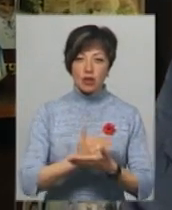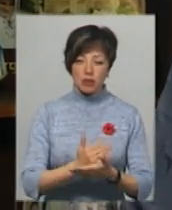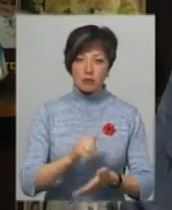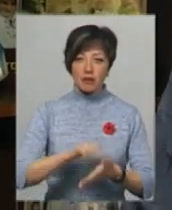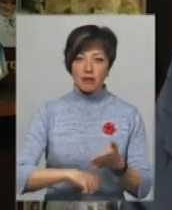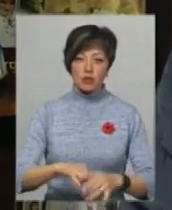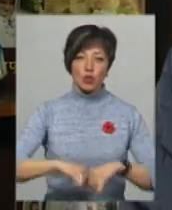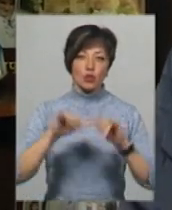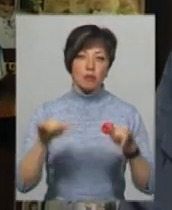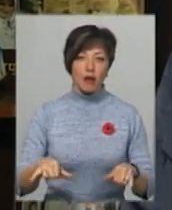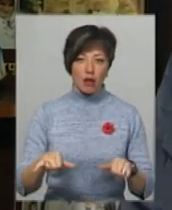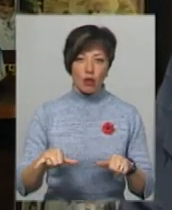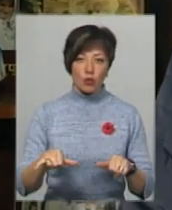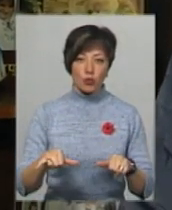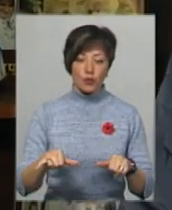спалаху.